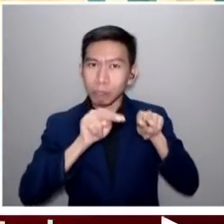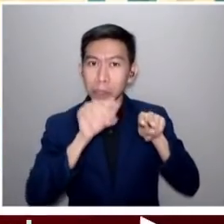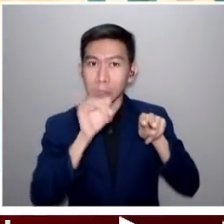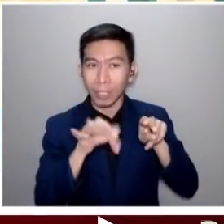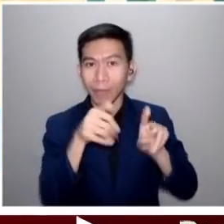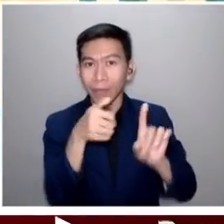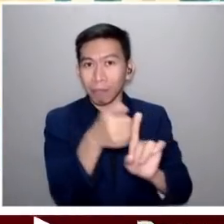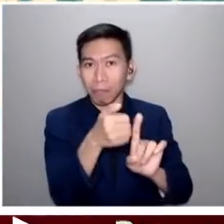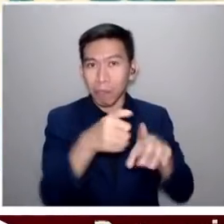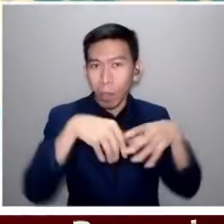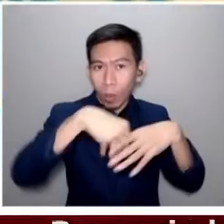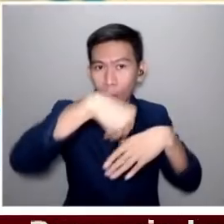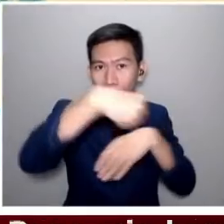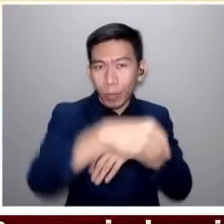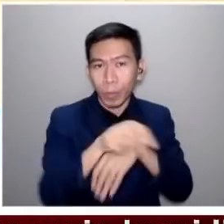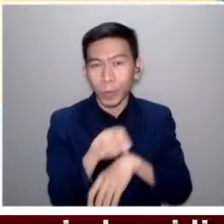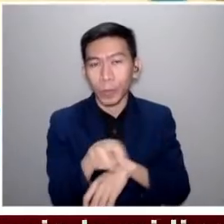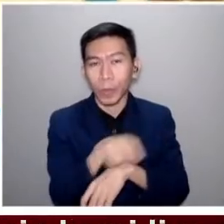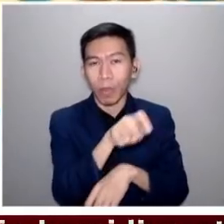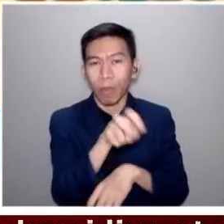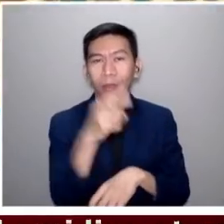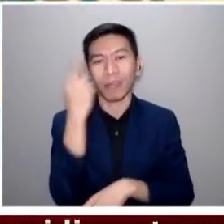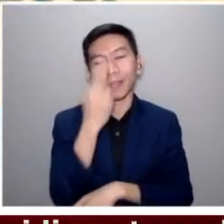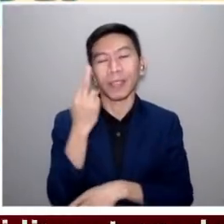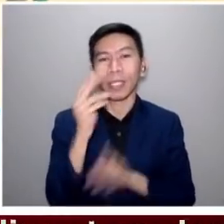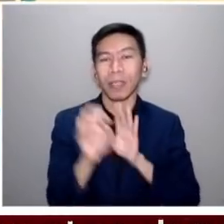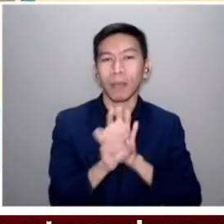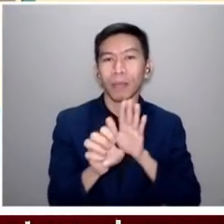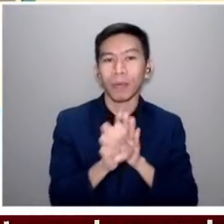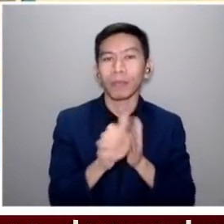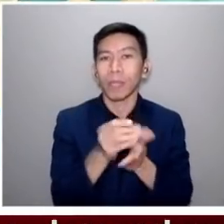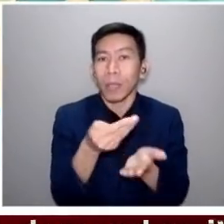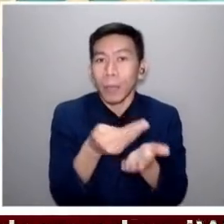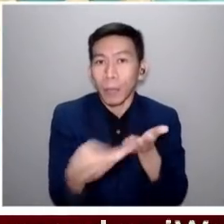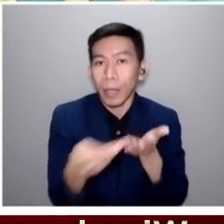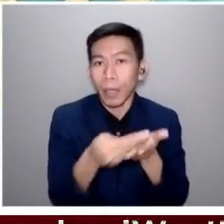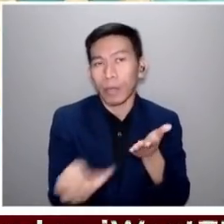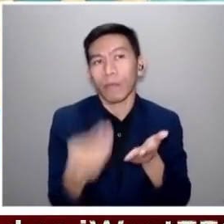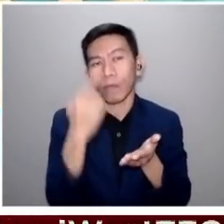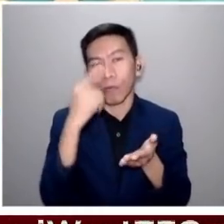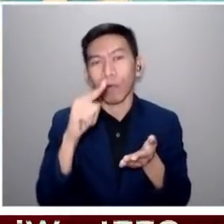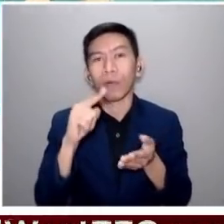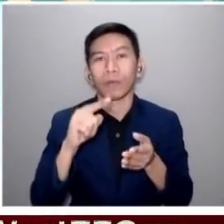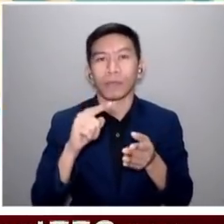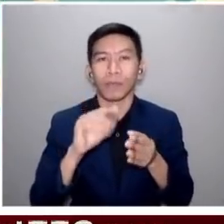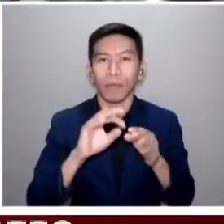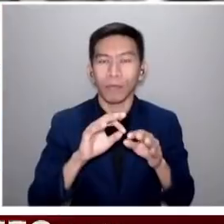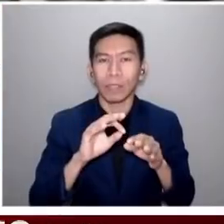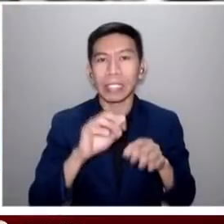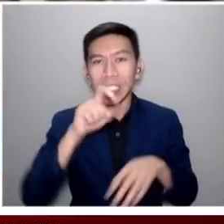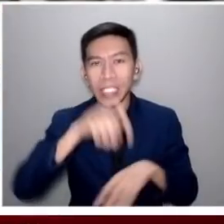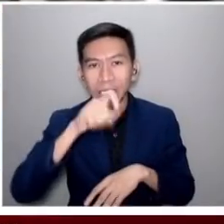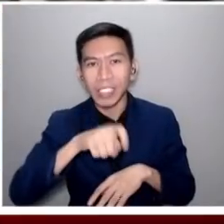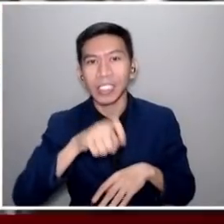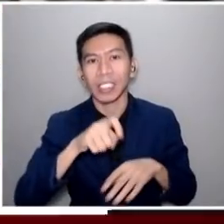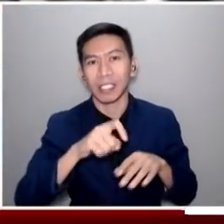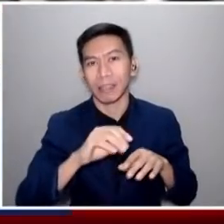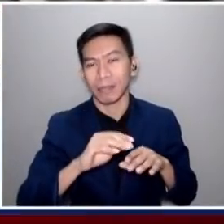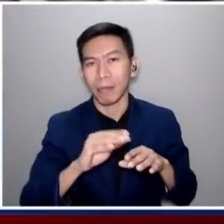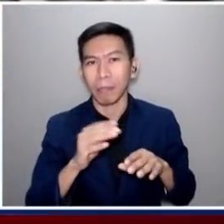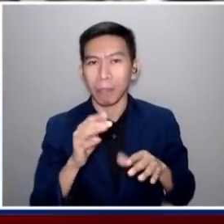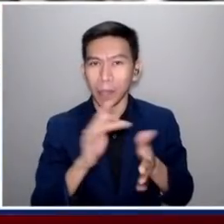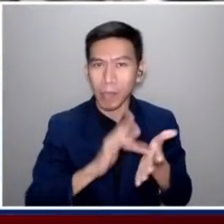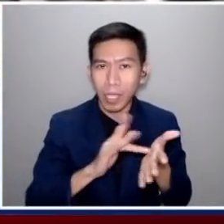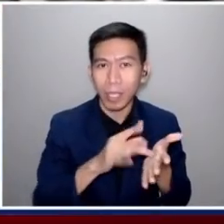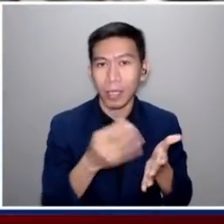ang kadahilanan po ay para bumili ng mga pangangailangan sa bahay, kagaya ng pagkain at gamot, sila po na may papayagan. Pero iba ang